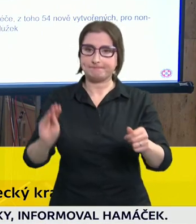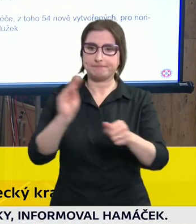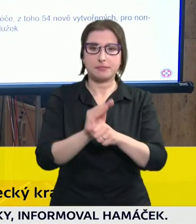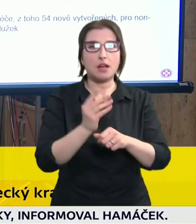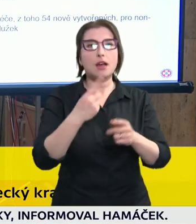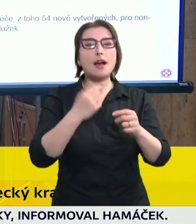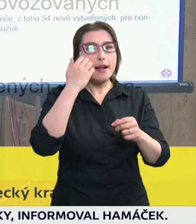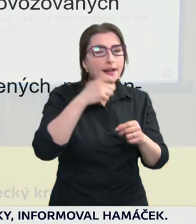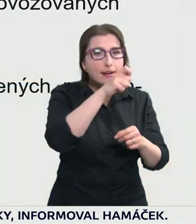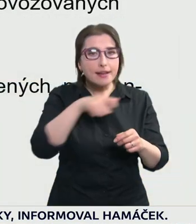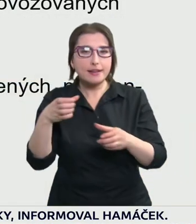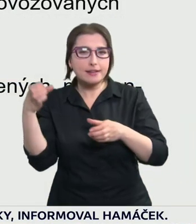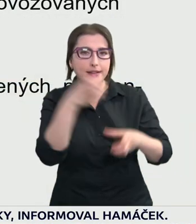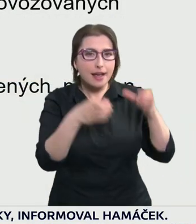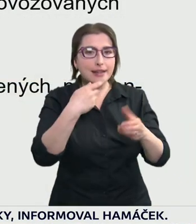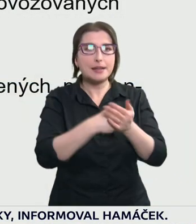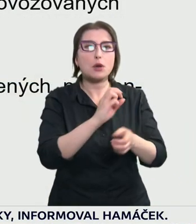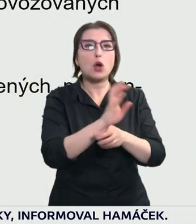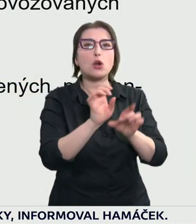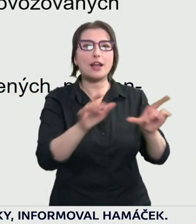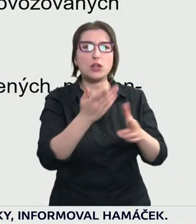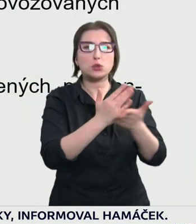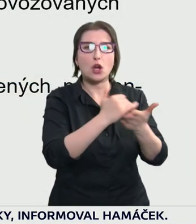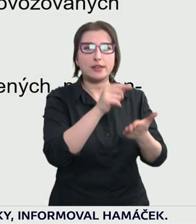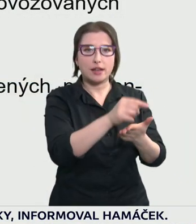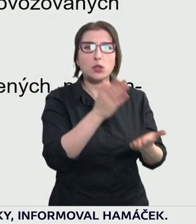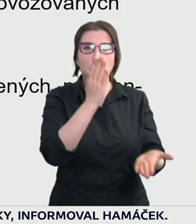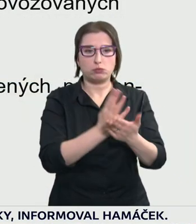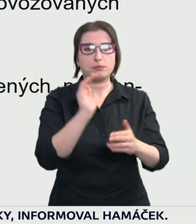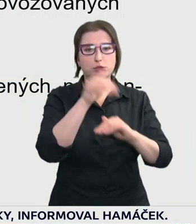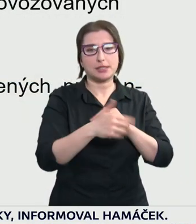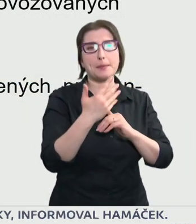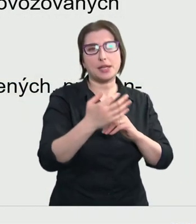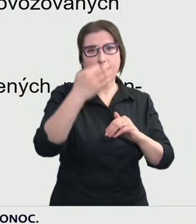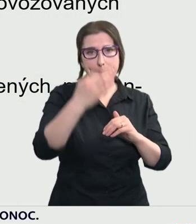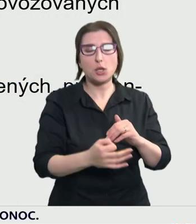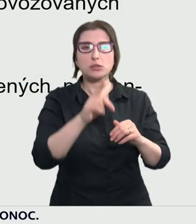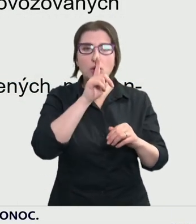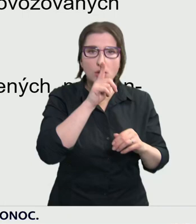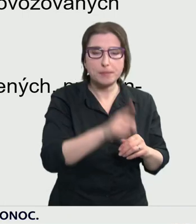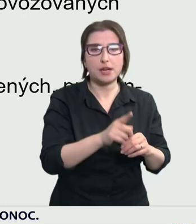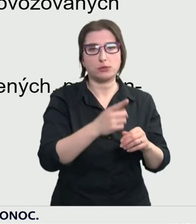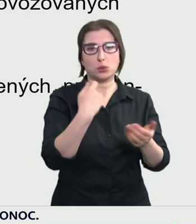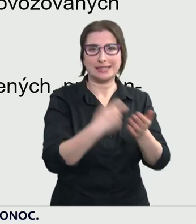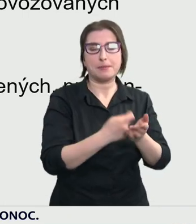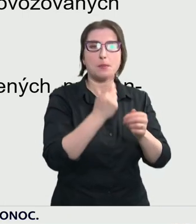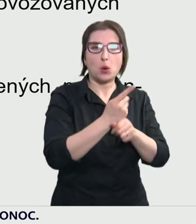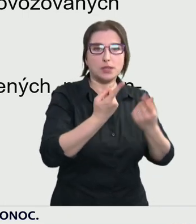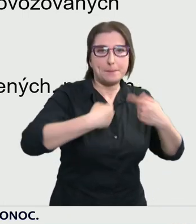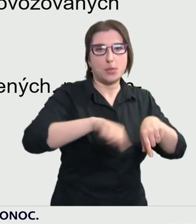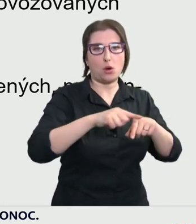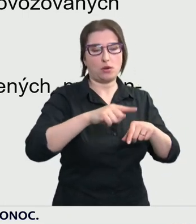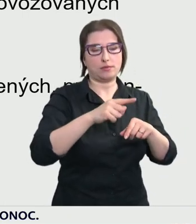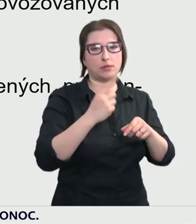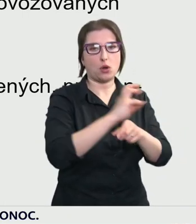a koncentrovat je na covidové stanice, je to v tuto chvíli více než 50% skutečně provozovaných lůžek.